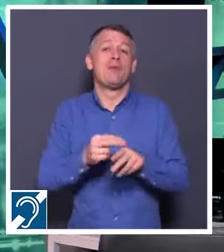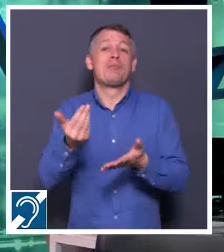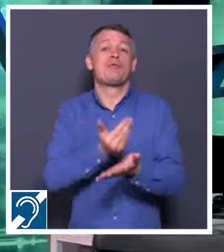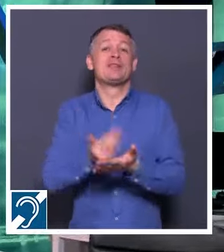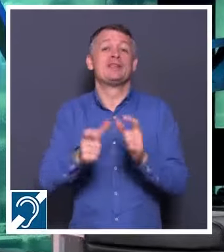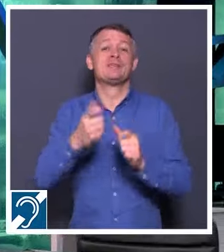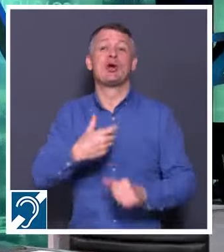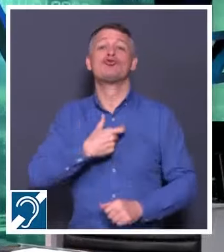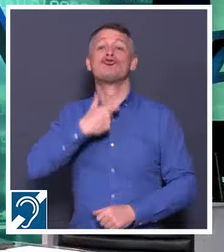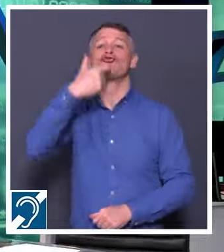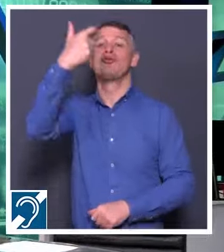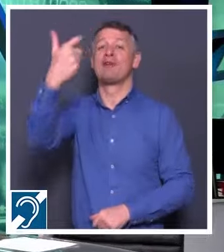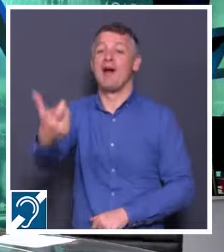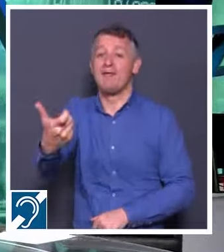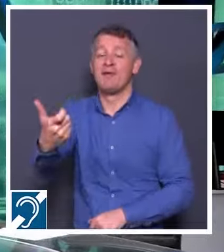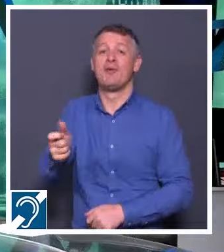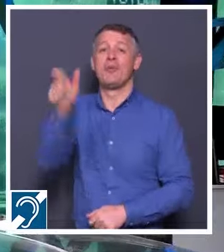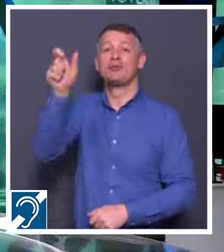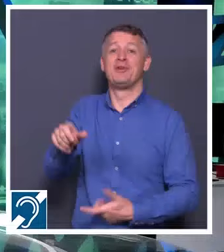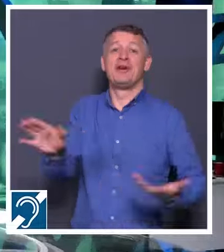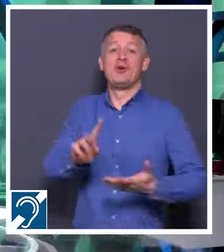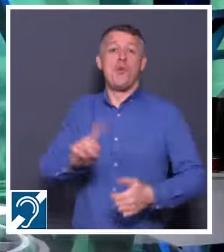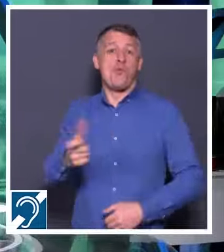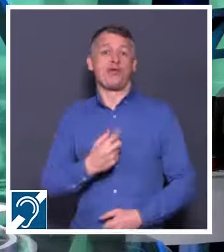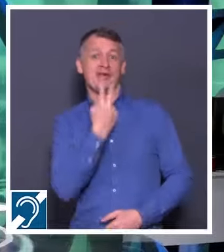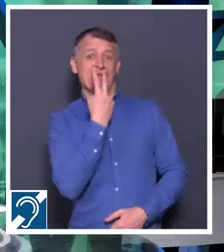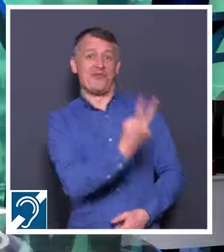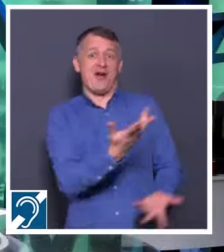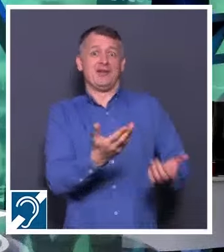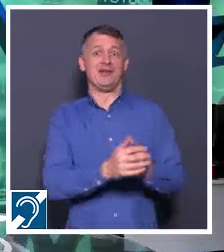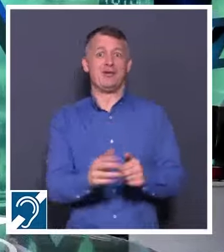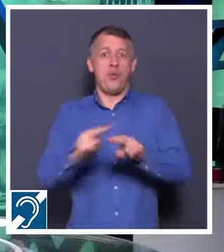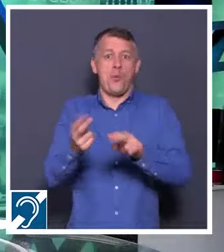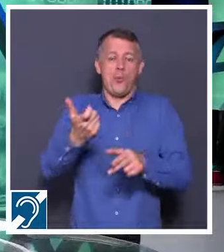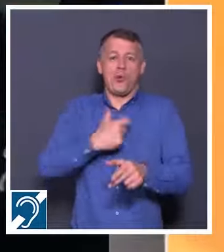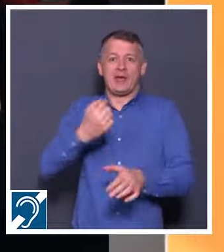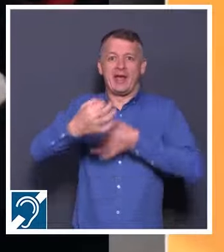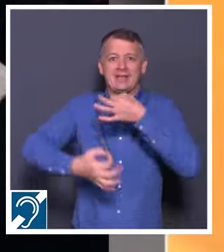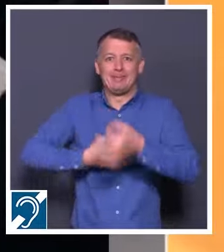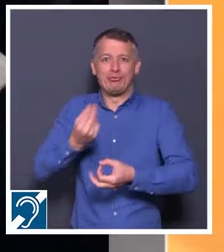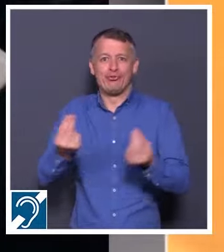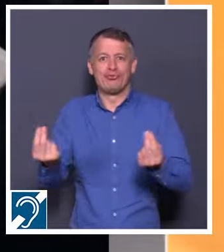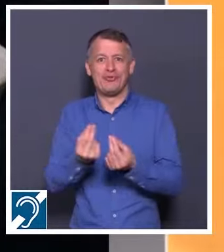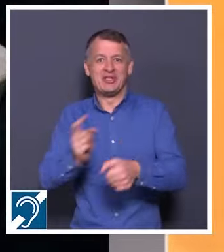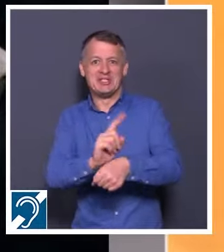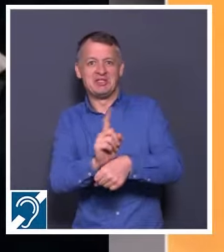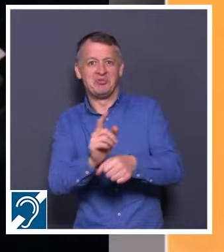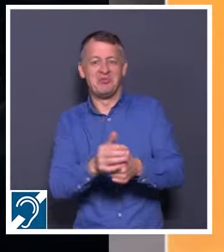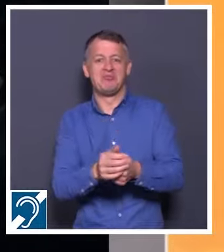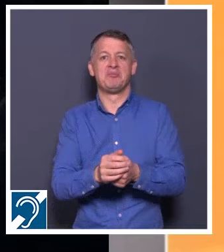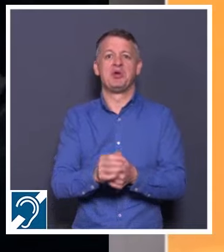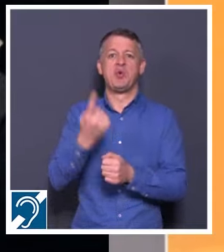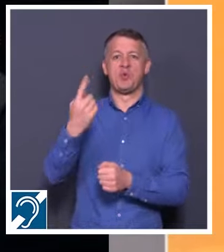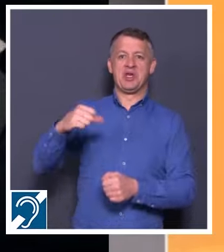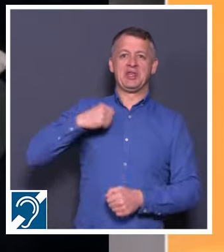o girafă unui om care, din păcate, nu poate să vadă. Cum poți să explici în câteva secunde, în câteva minute